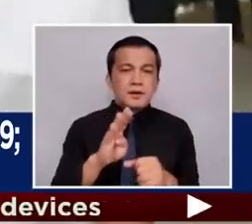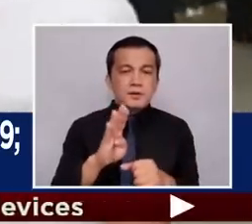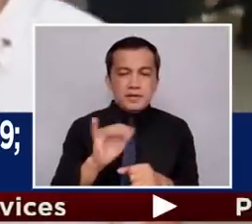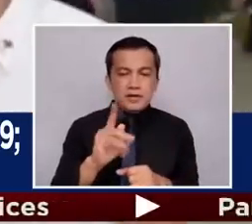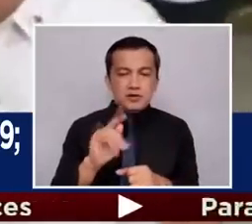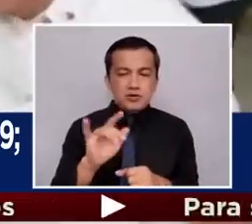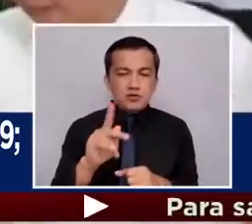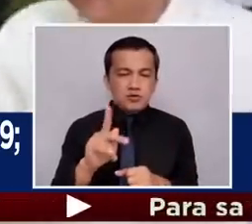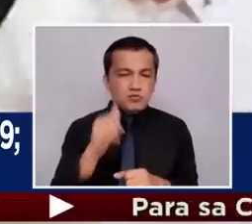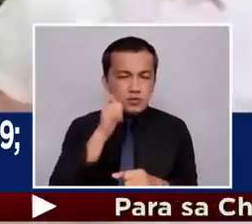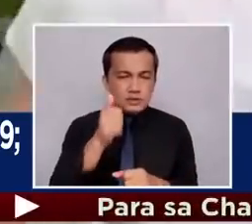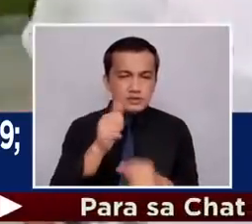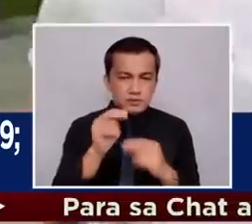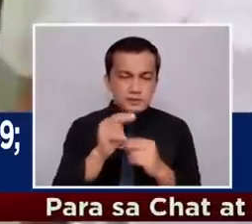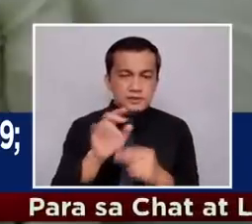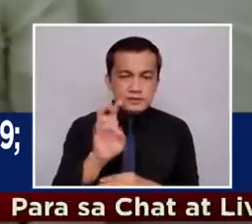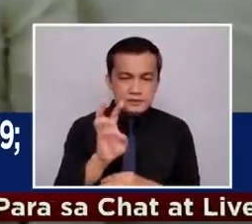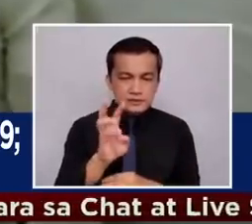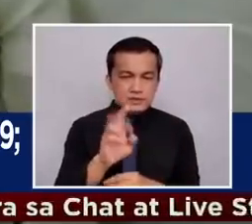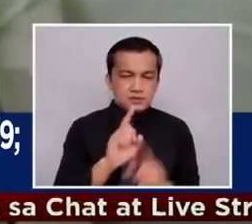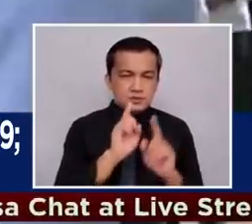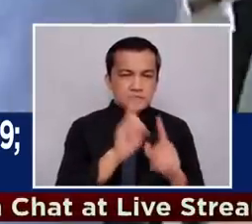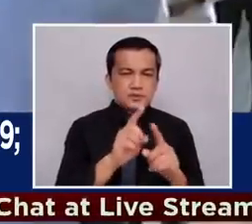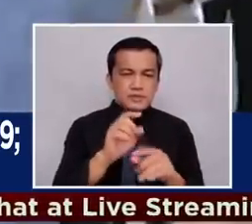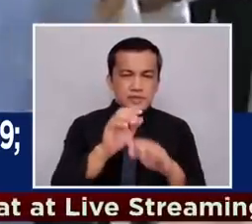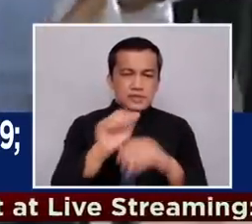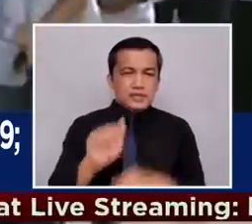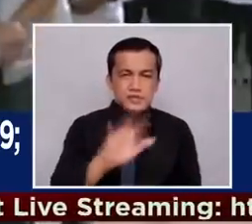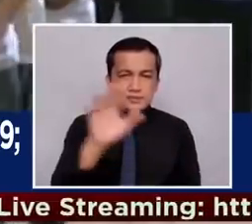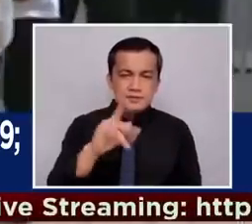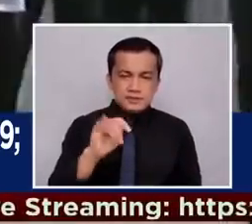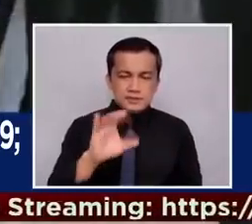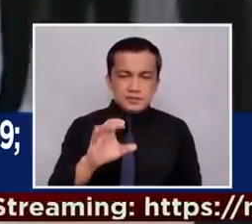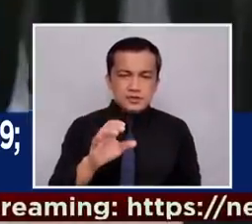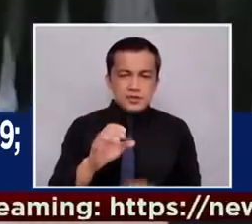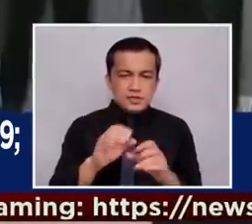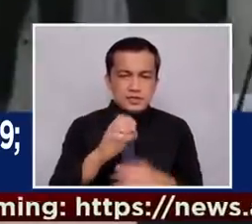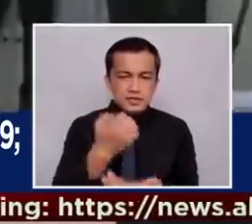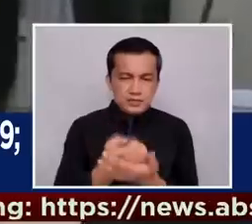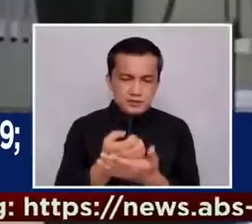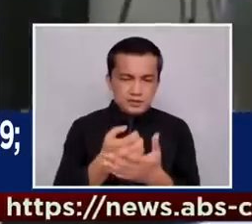16, para dumalo sa Asia-Pacific Economic Cooperation Leaders Summit.